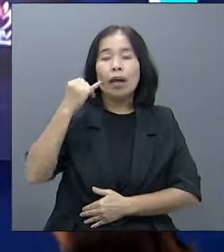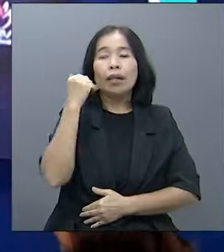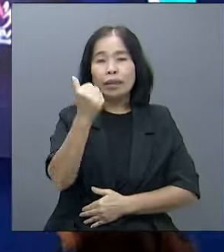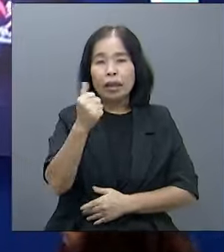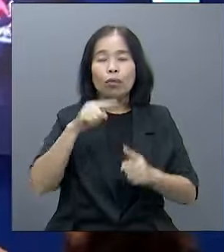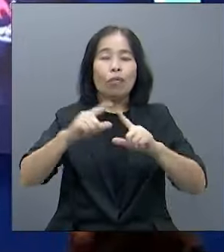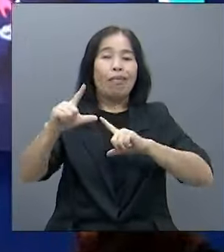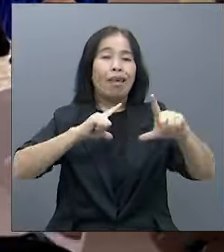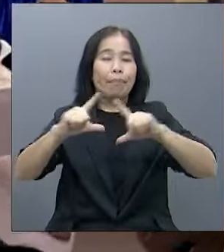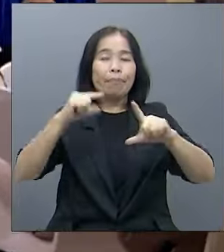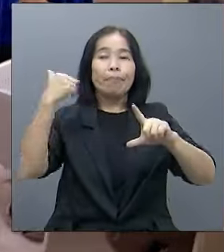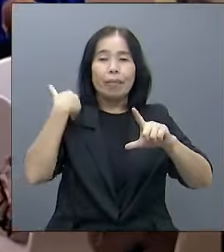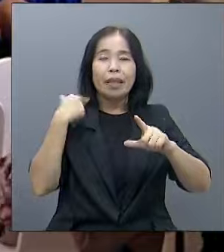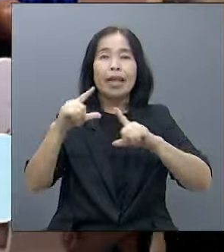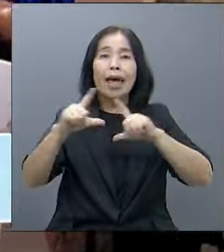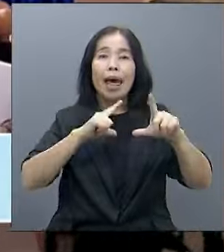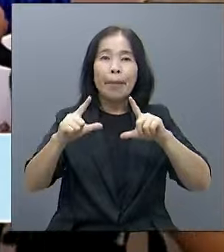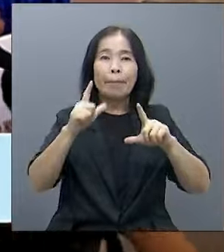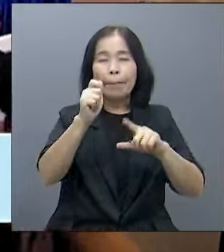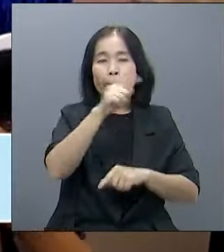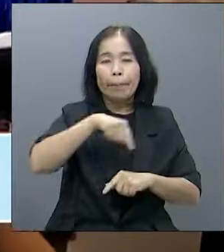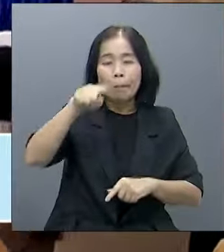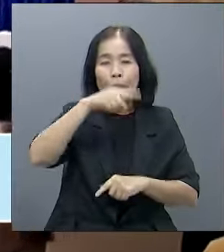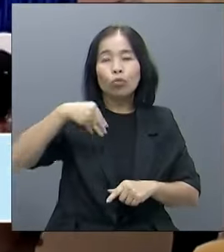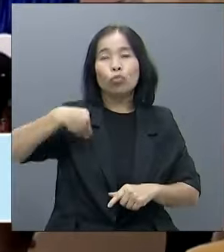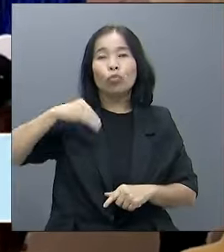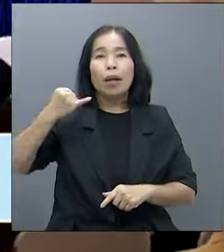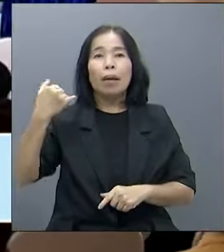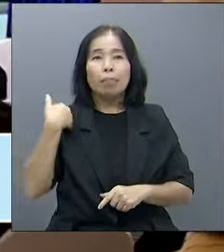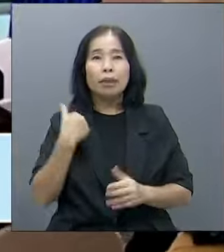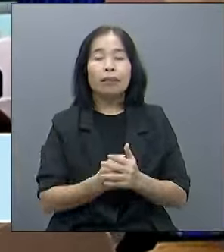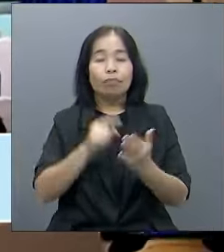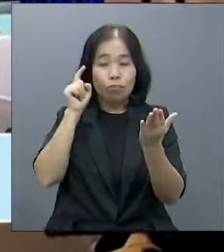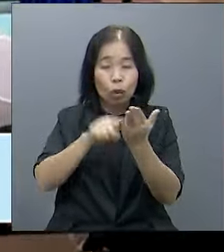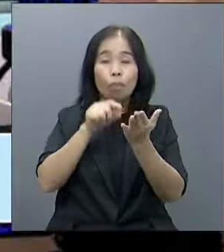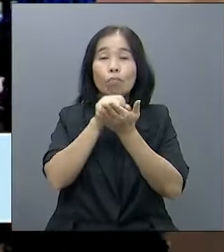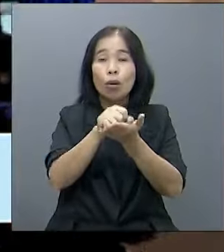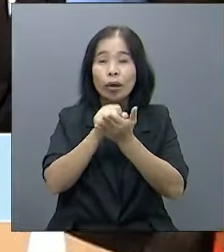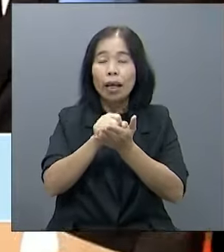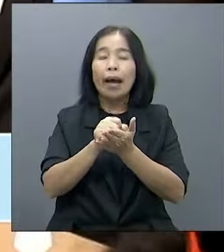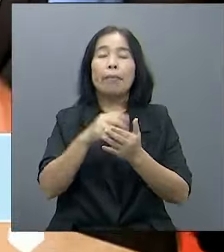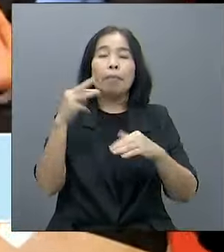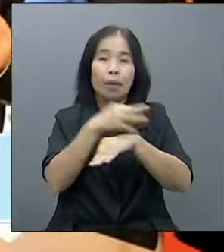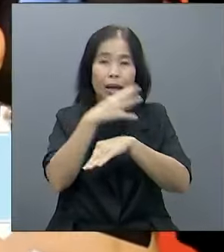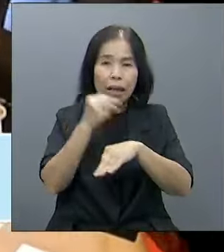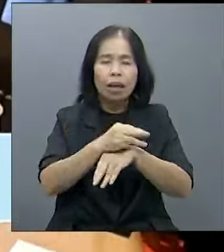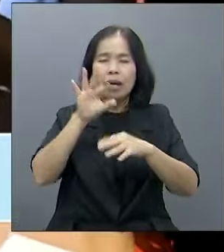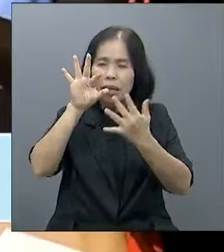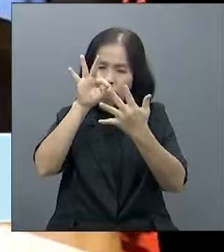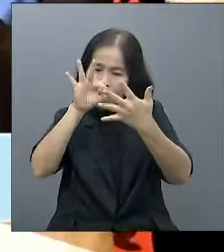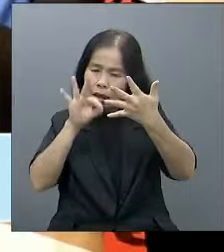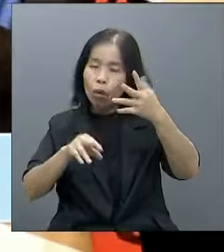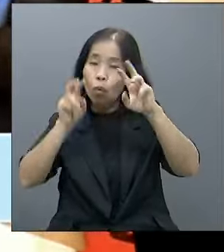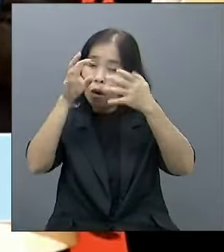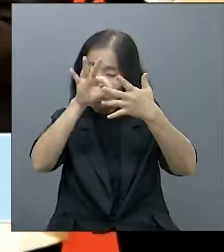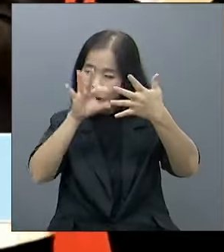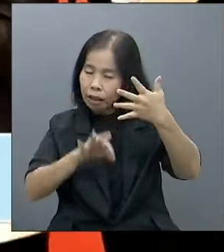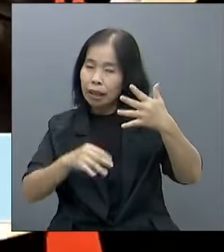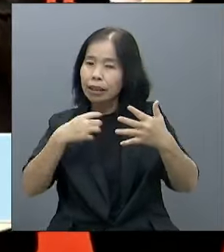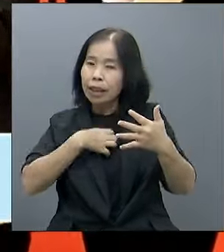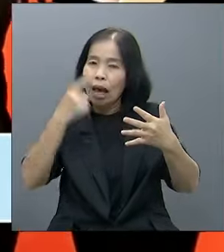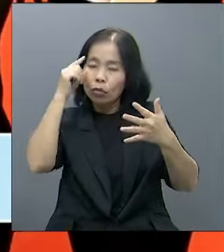LINE Official Account @julaphornhospital กดเมนูบริการโรคมะเร็งแล้วก็เลือกหัวข้อบริการเลือกชนิดมะเร็งที่ต้อง